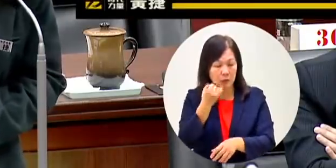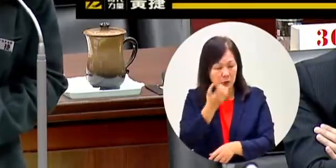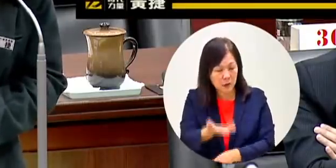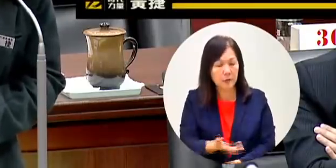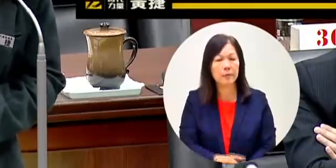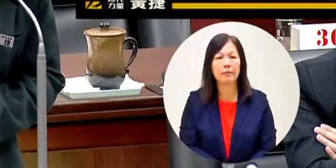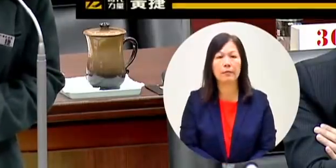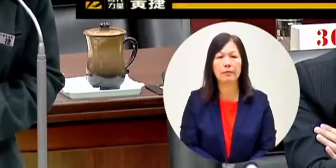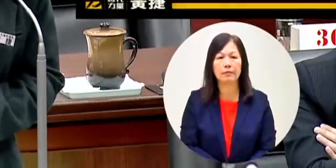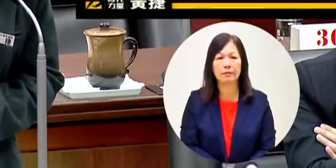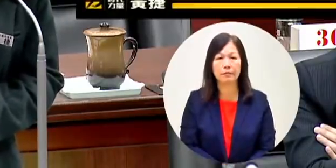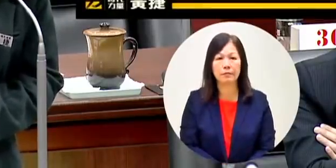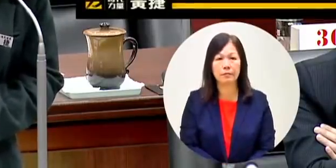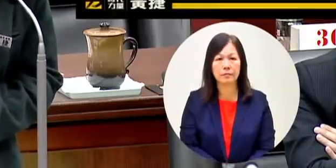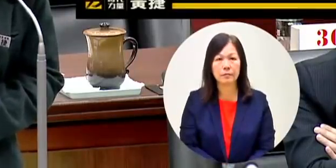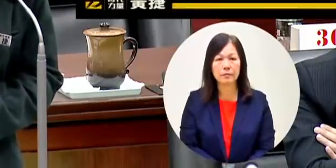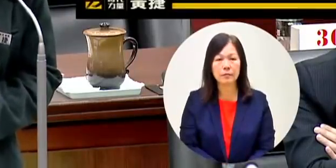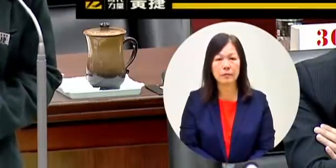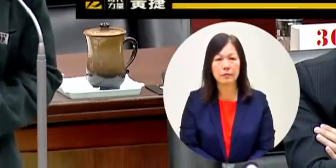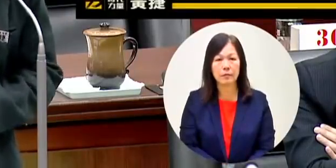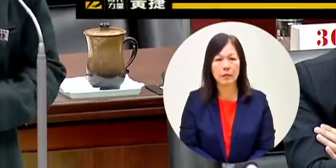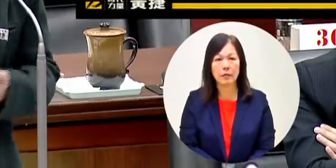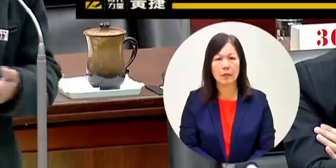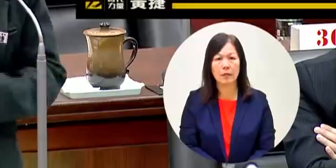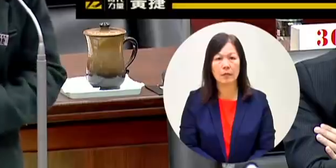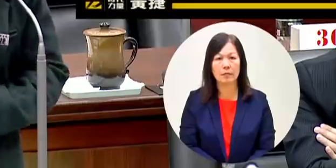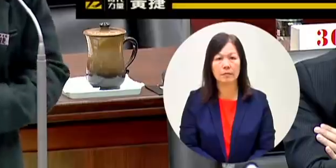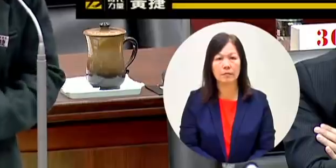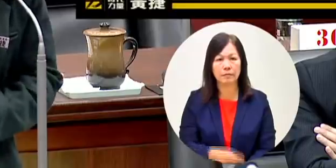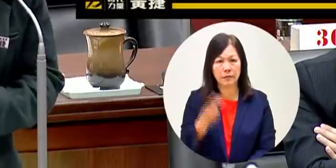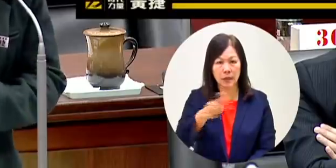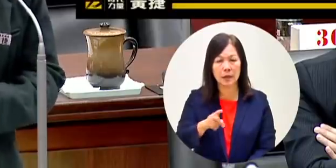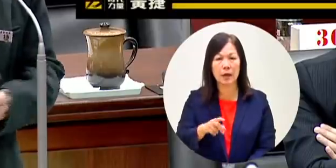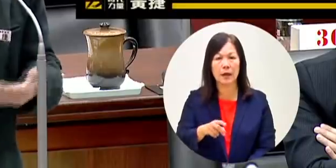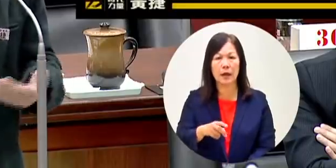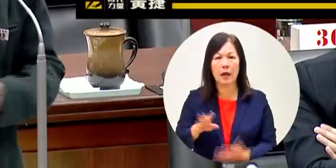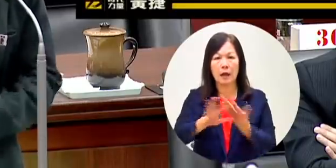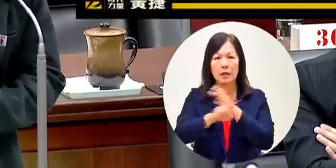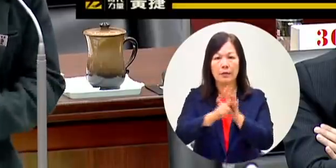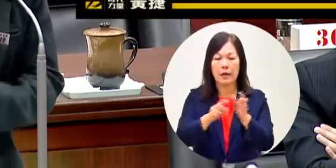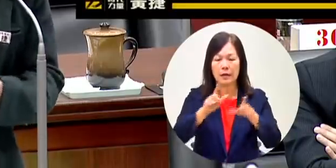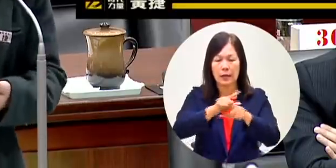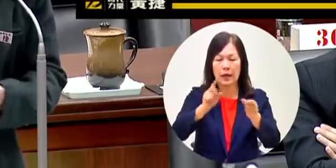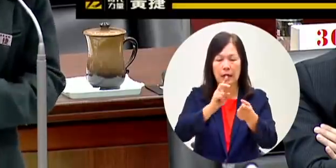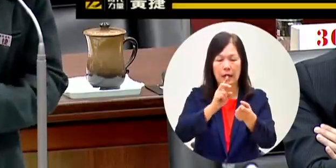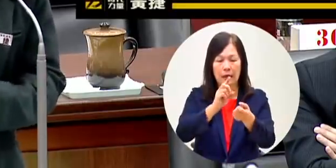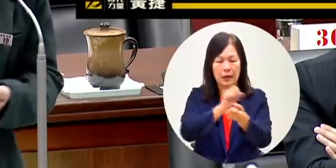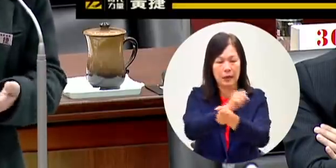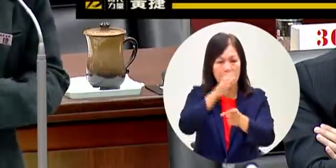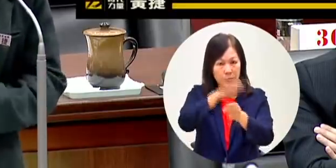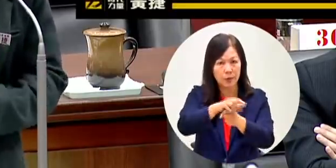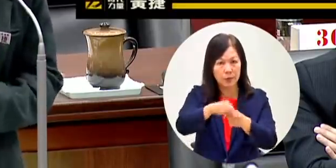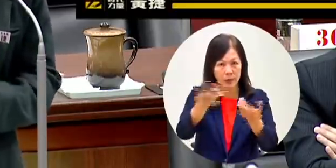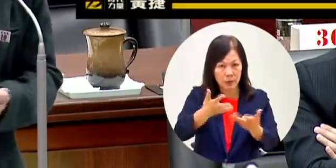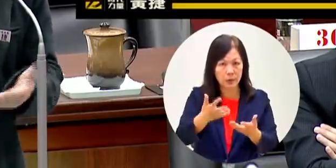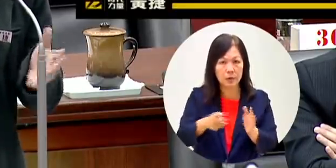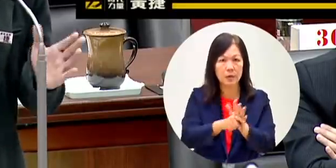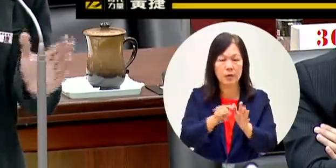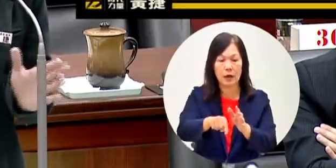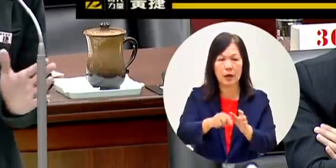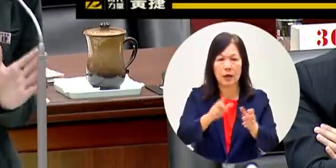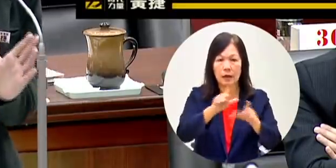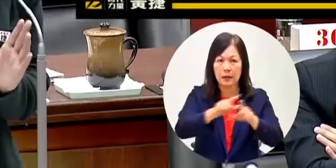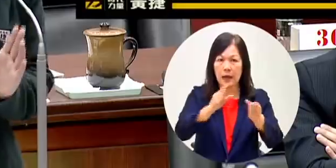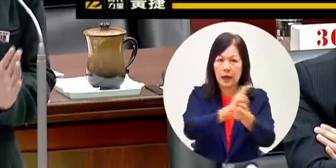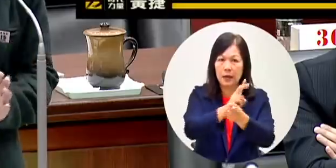好，再来就是另外就是大林埔的事情，今天早上市长也有提到说大林埔他呢市长很